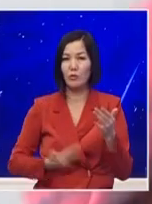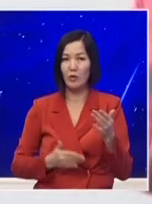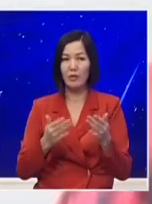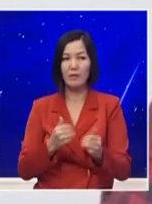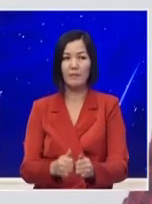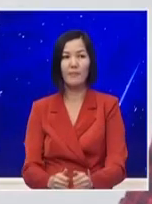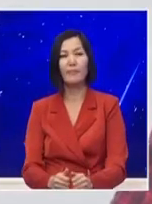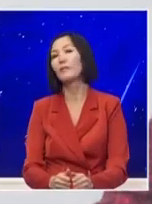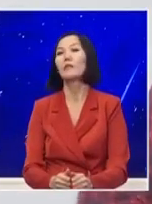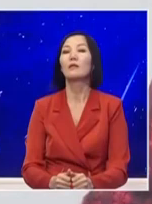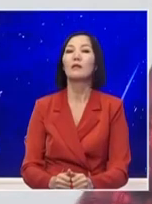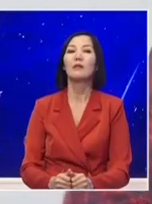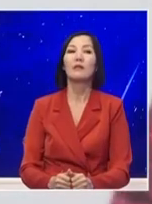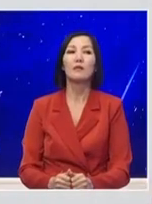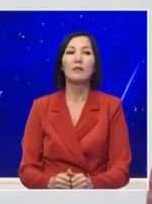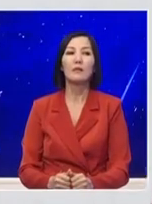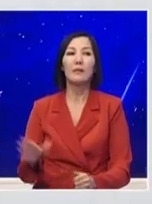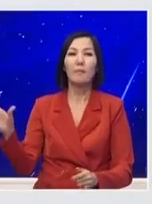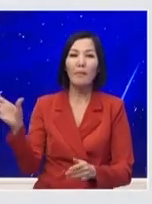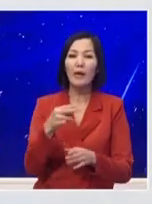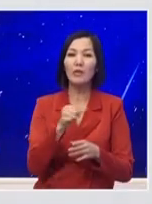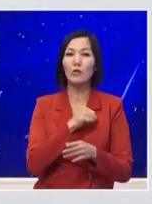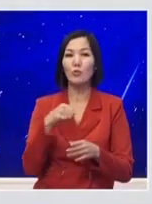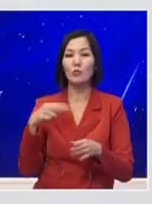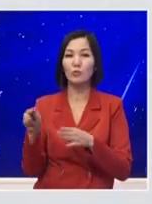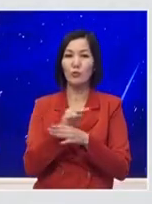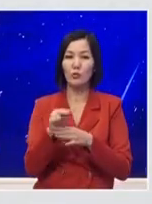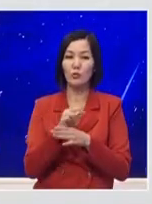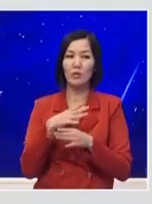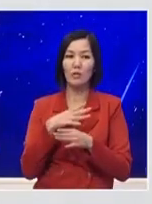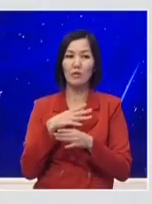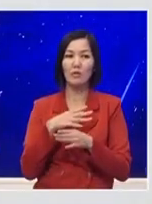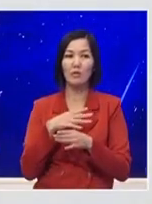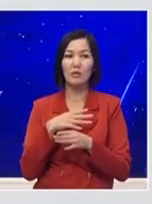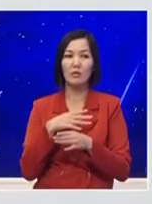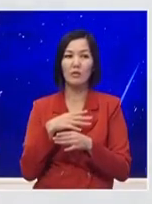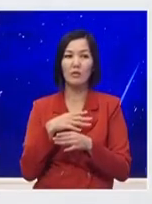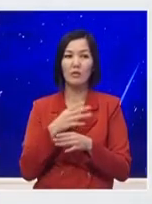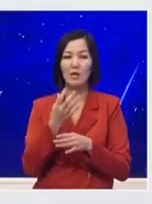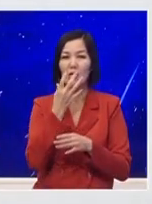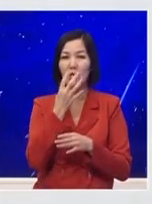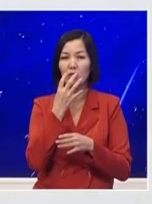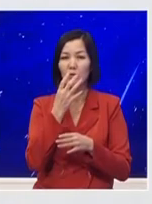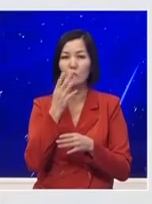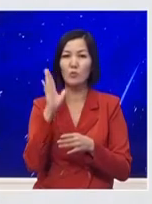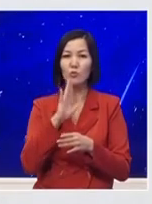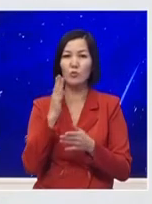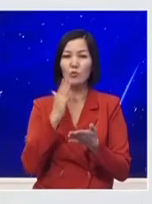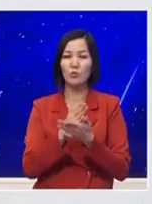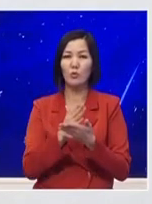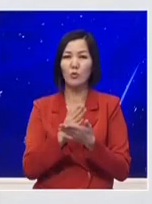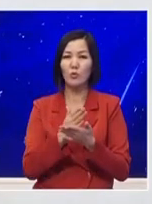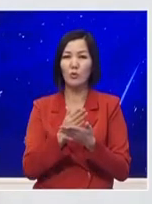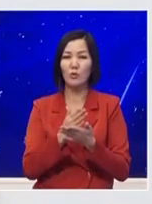Не патрон жоқ, не жоқ, бәрін өзіміз жасап отырмыз. Не бойлер жоқ, міне былтырған алдық бойлерді. Патрондар